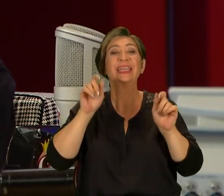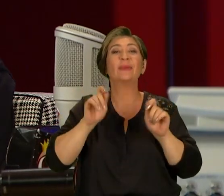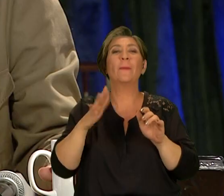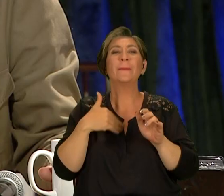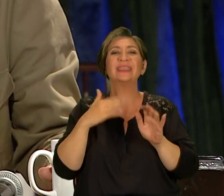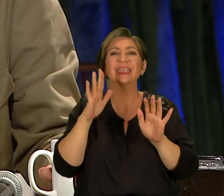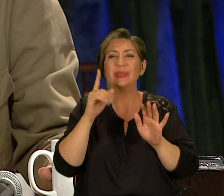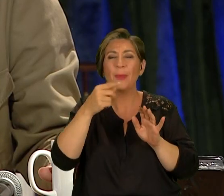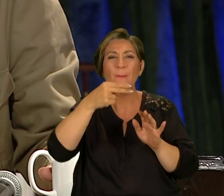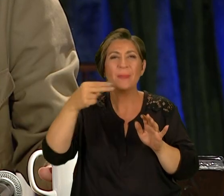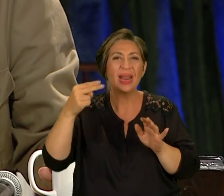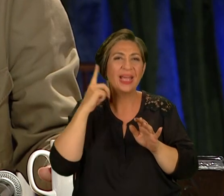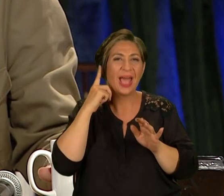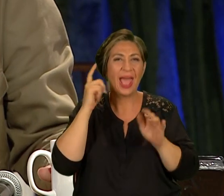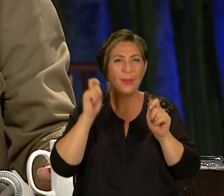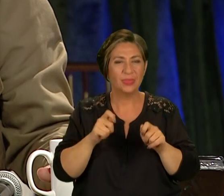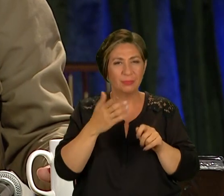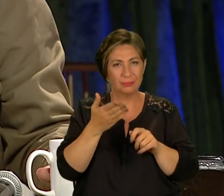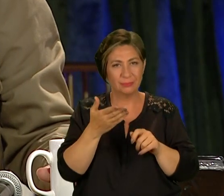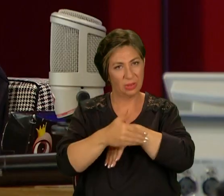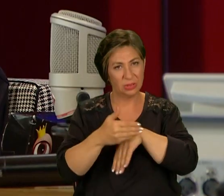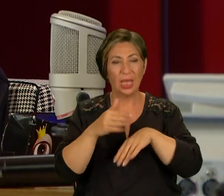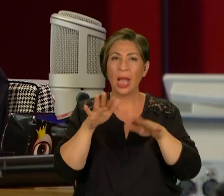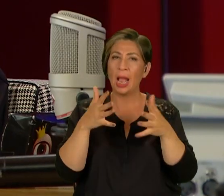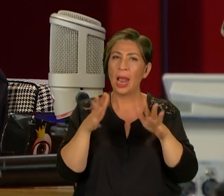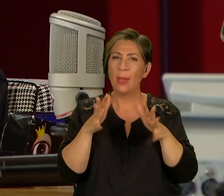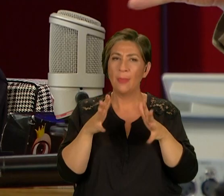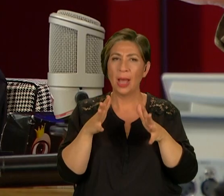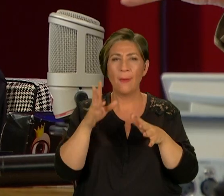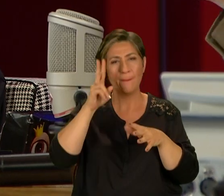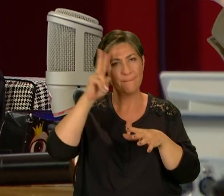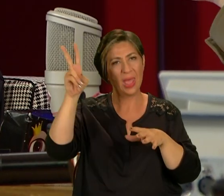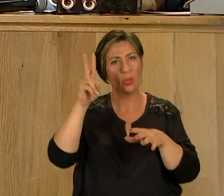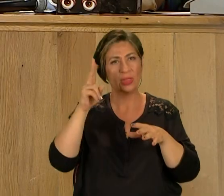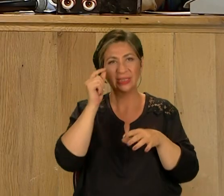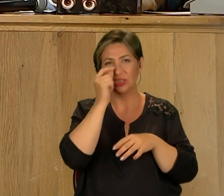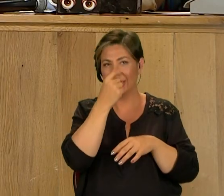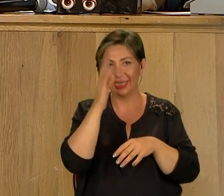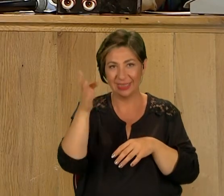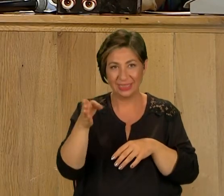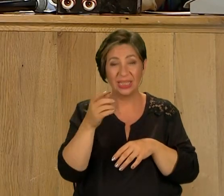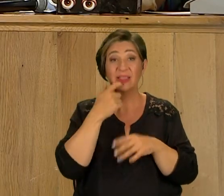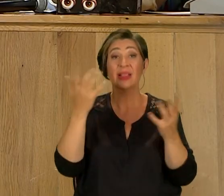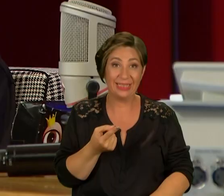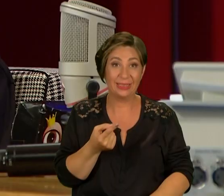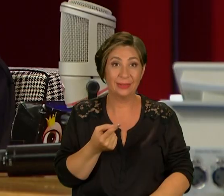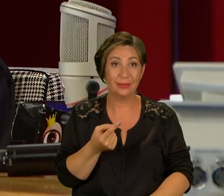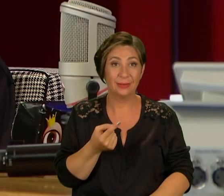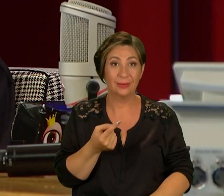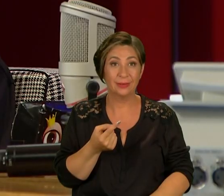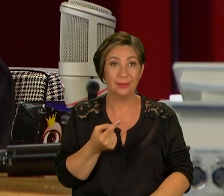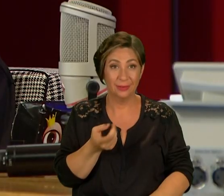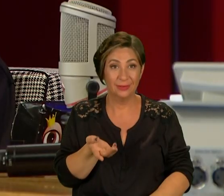Ben sadece bir markaya yarattım. Evet, yaratmışsın. Aynen. Galiba Beyoğlu'ndaki çileğe gittik. Hı-hı. Yıllar önce.